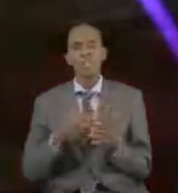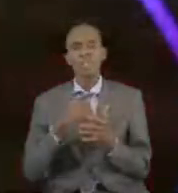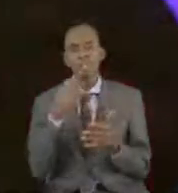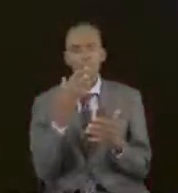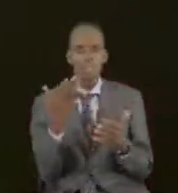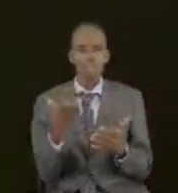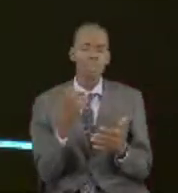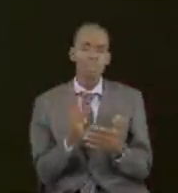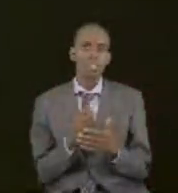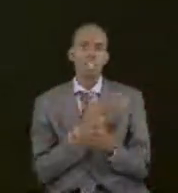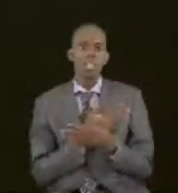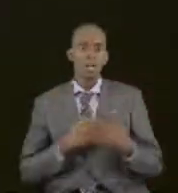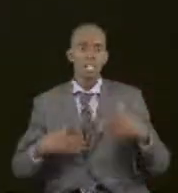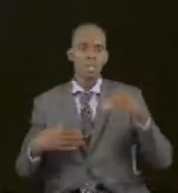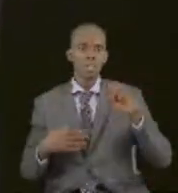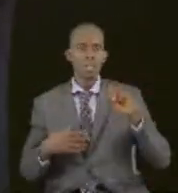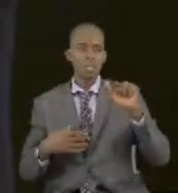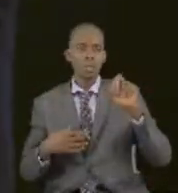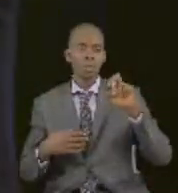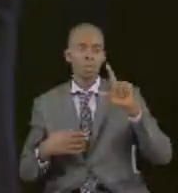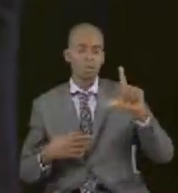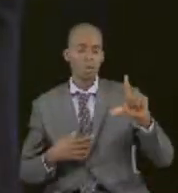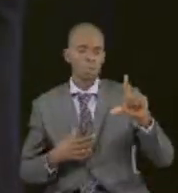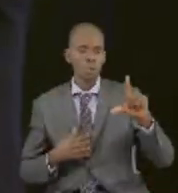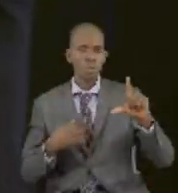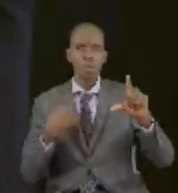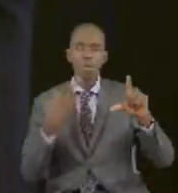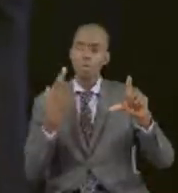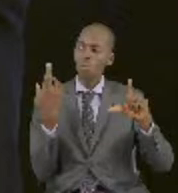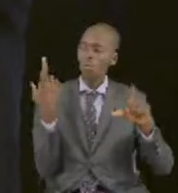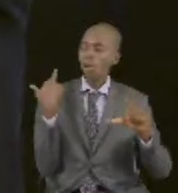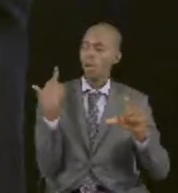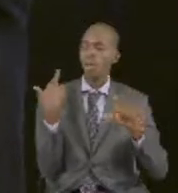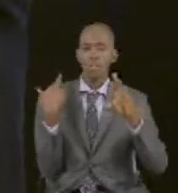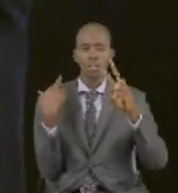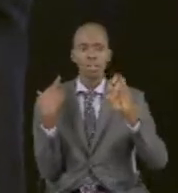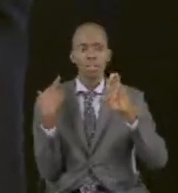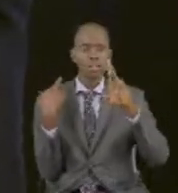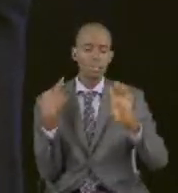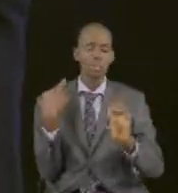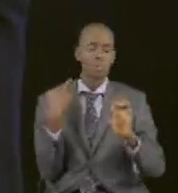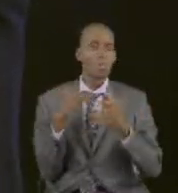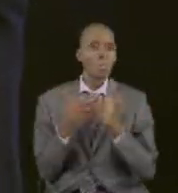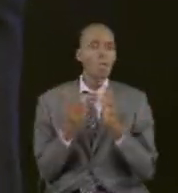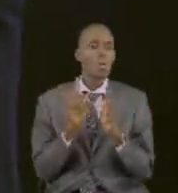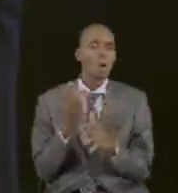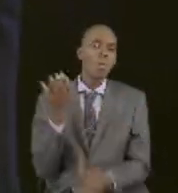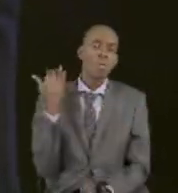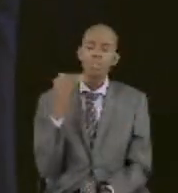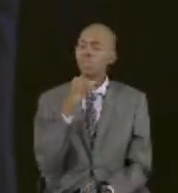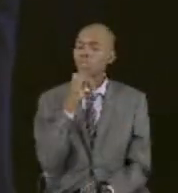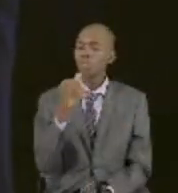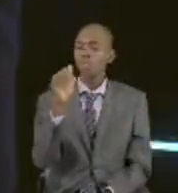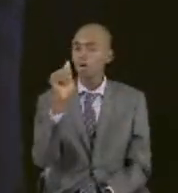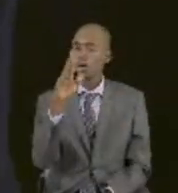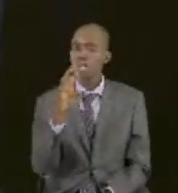Et c'est là ce que vous étiez, c'est dans le passé ici. Et c'est là ce que vous étiez, ce n'est pas que vous êtes.